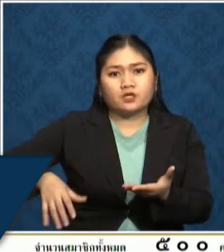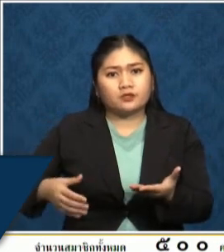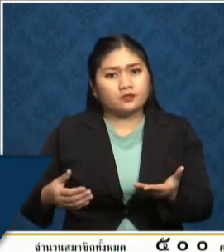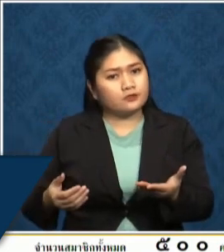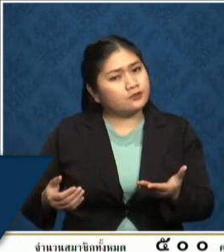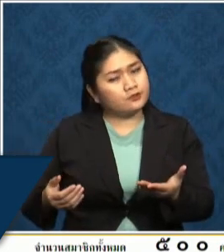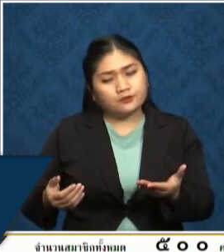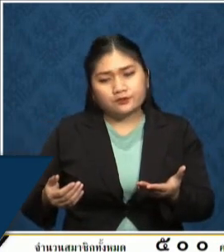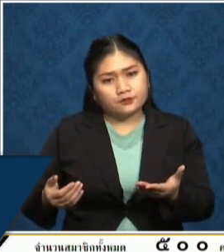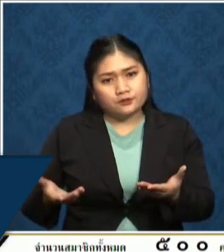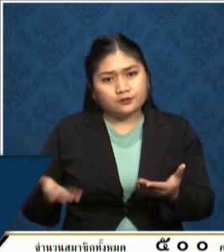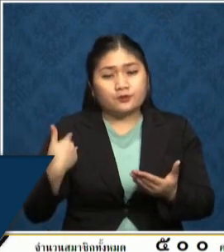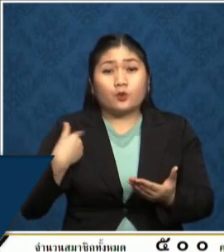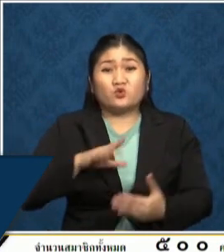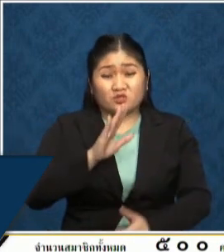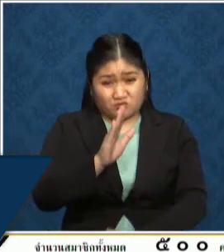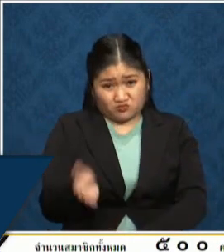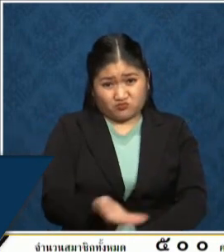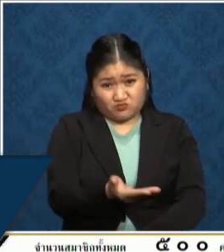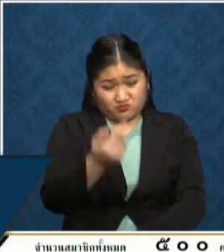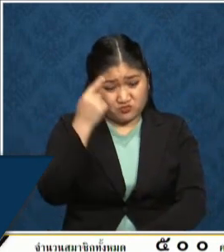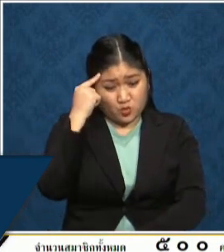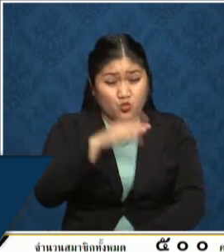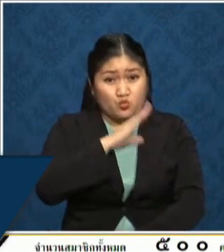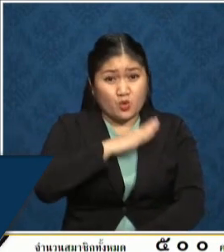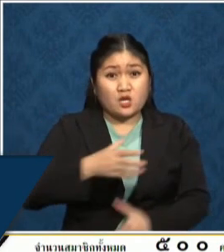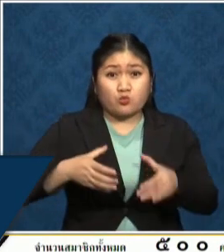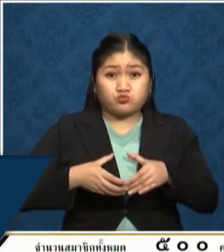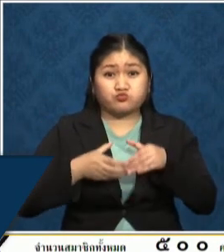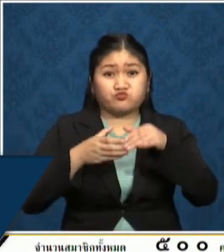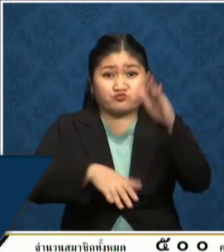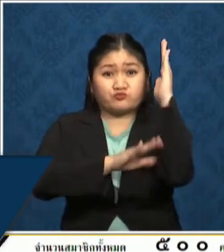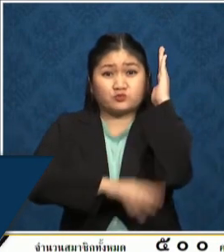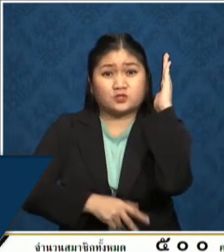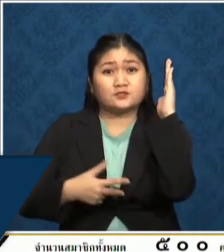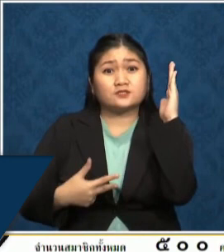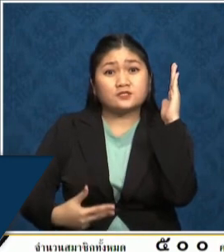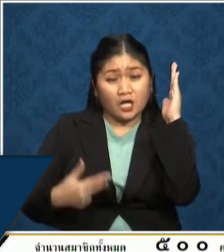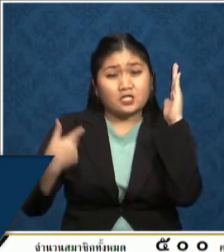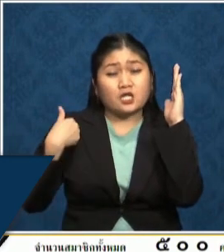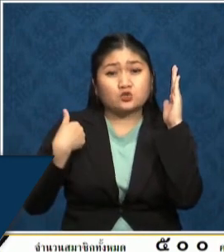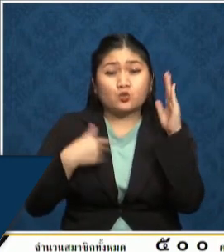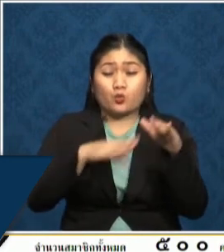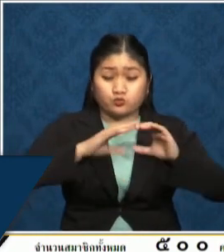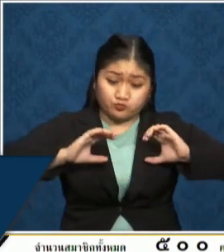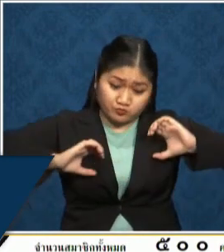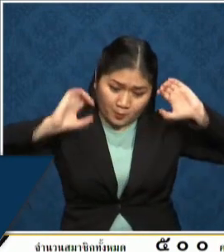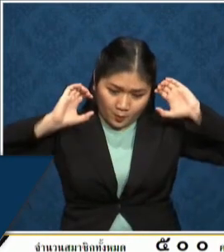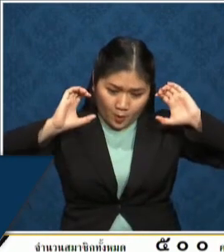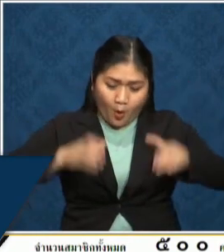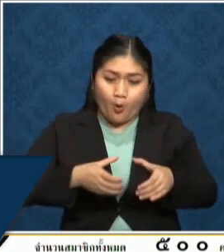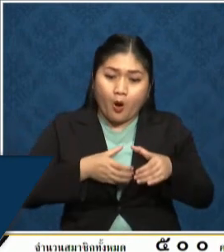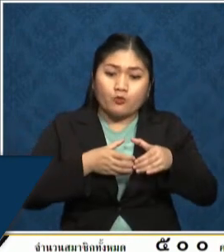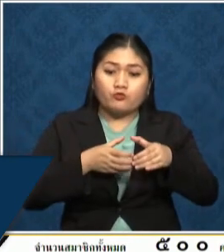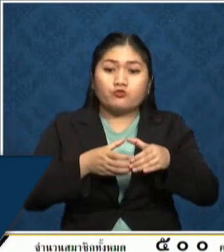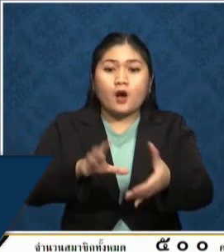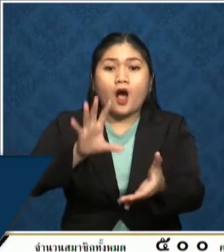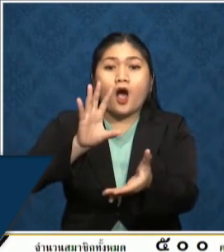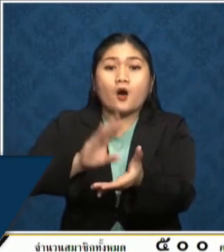ธรกรัท่าต